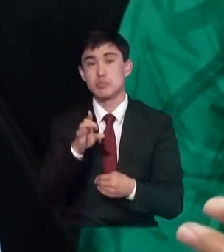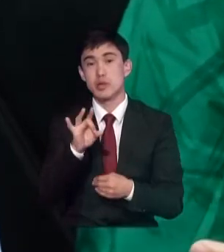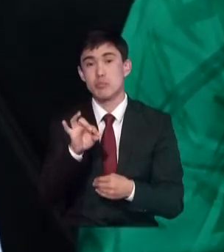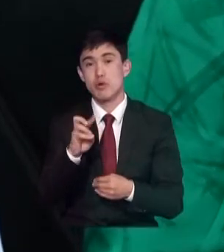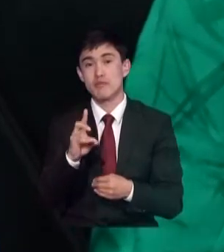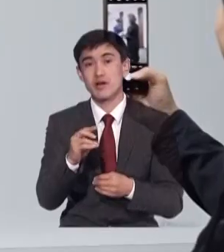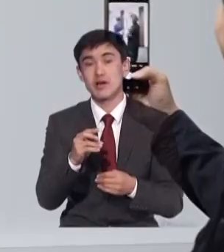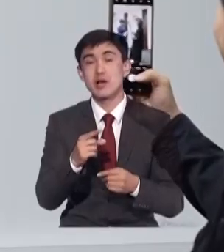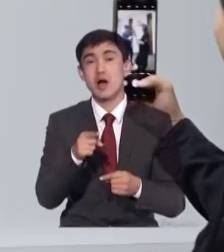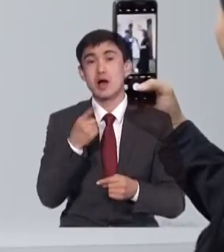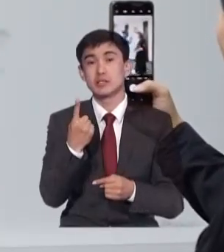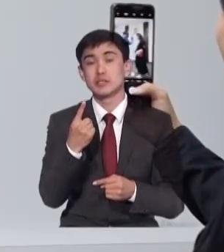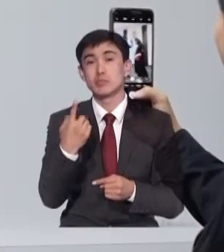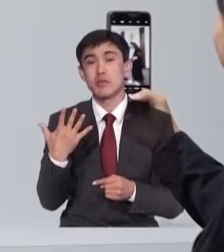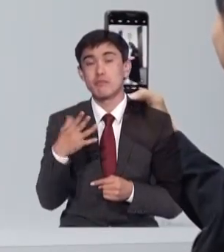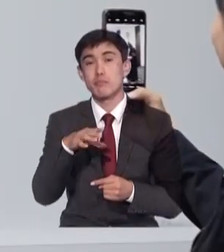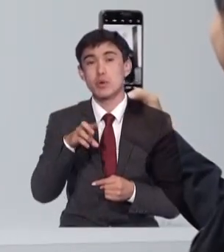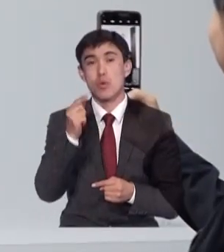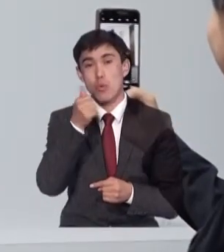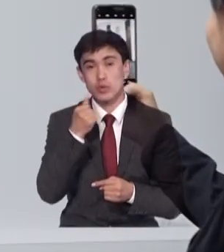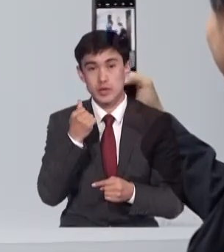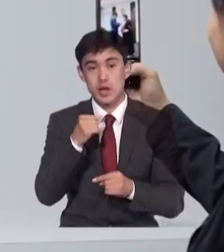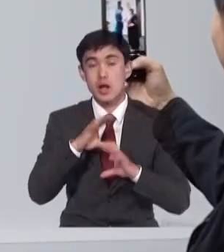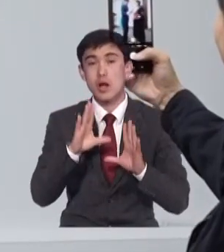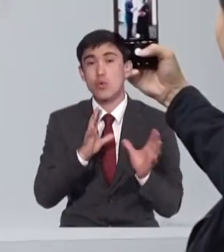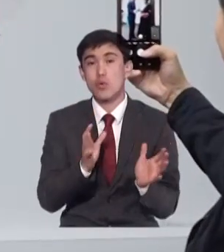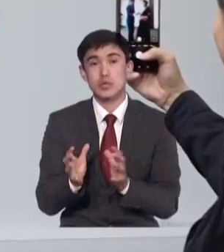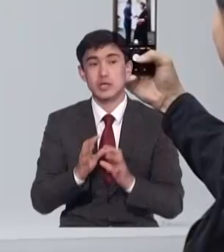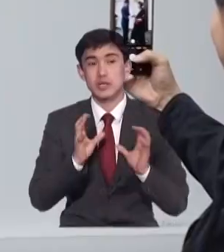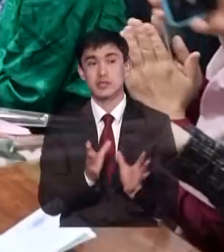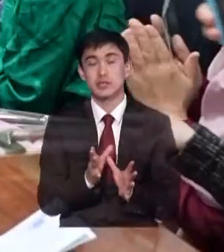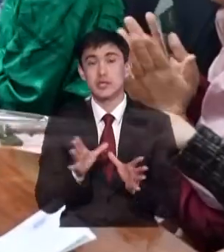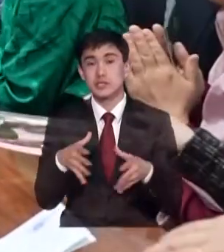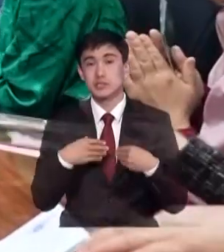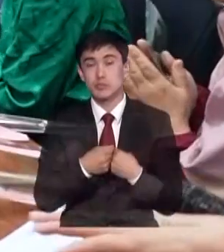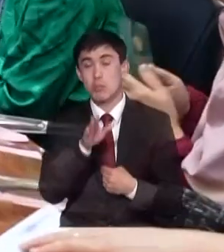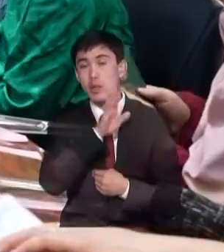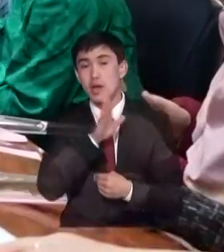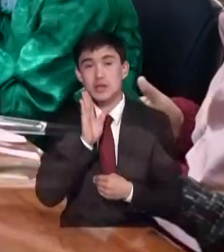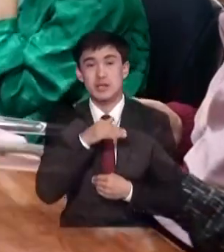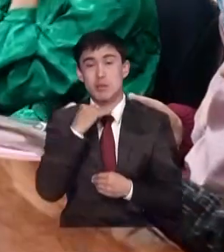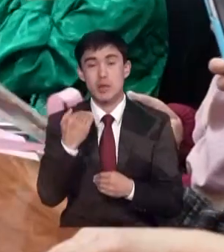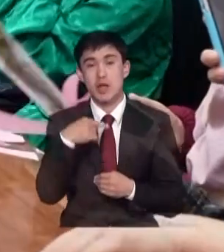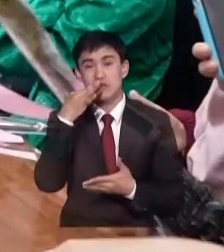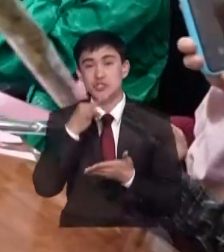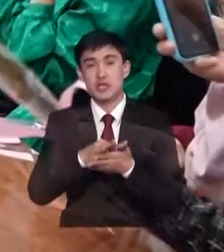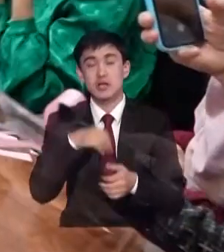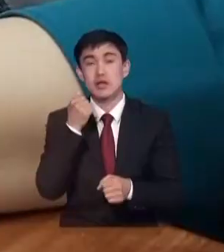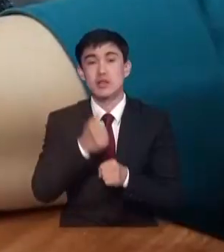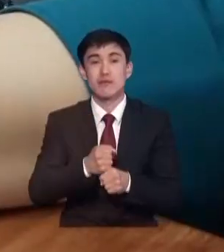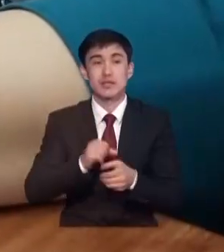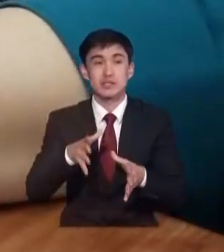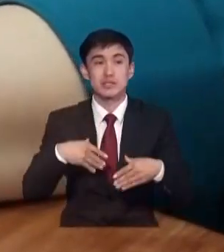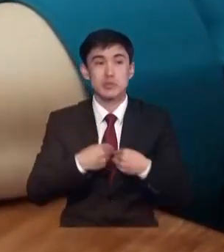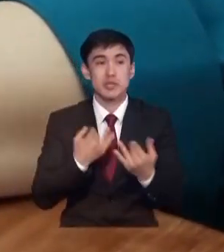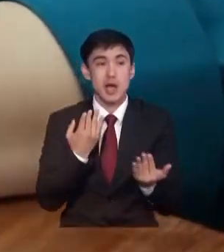Берекмуиновых всего 1,5 года. На вопрос, как удается сохранить гармонию в семье, многодетная мать отвечает, что главный показатель в семье –